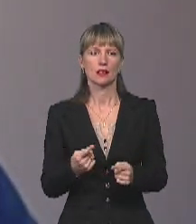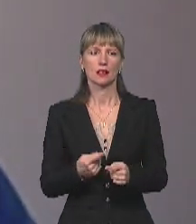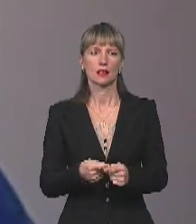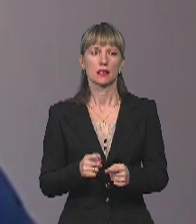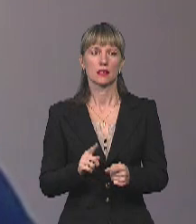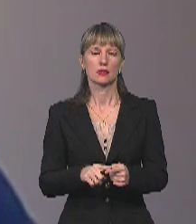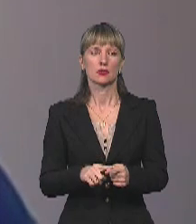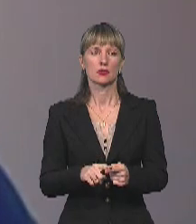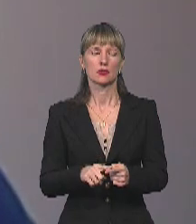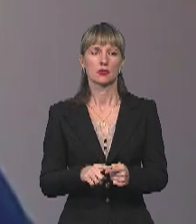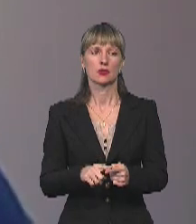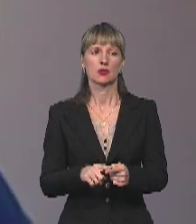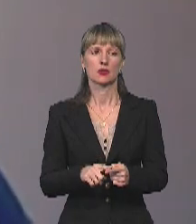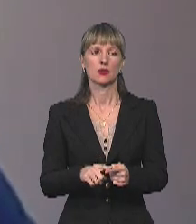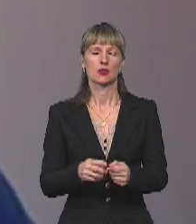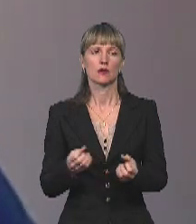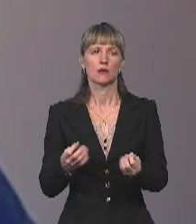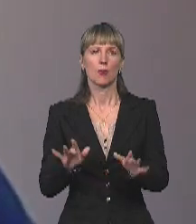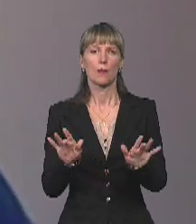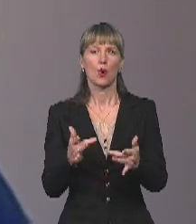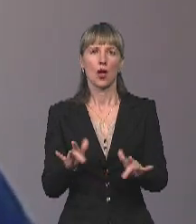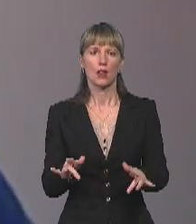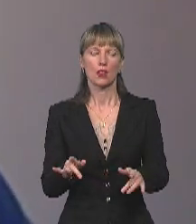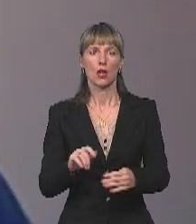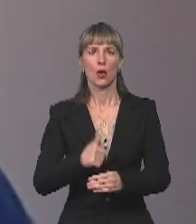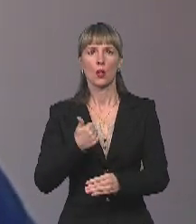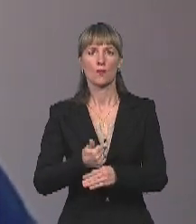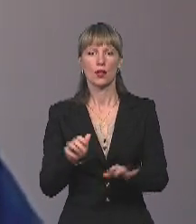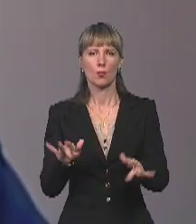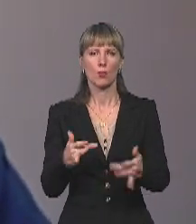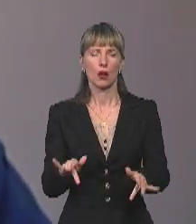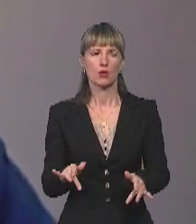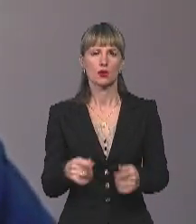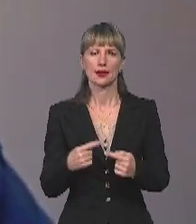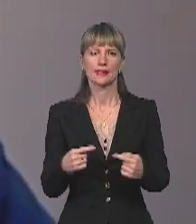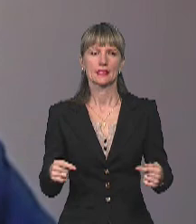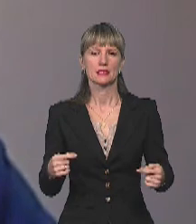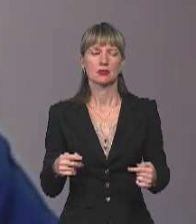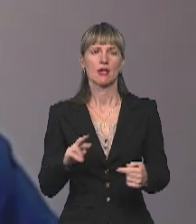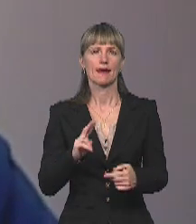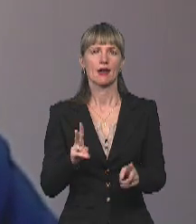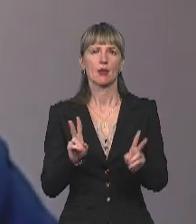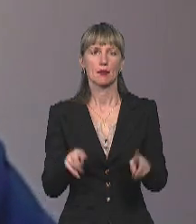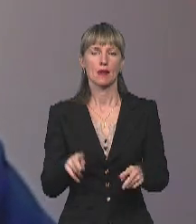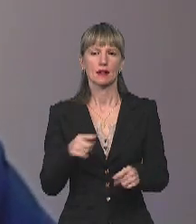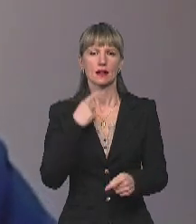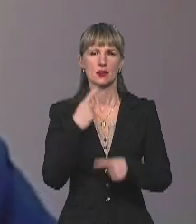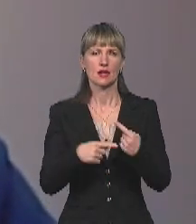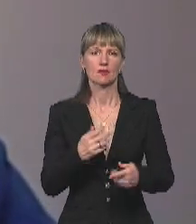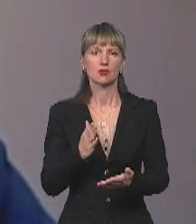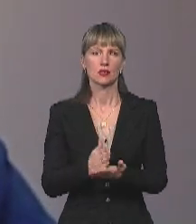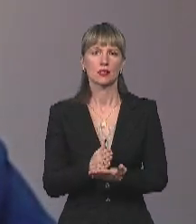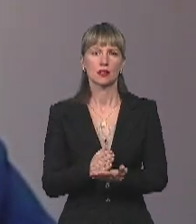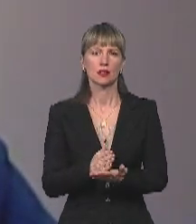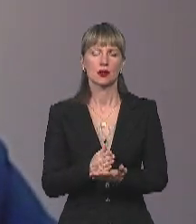Теж різні. Просто бухгалтер, там, головний бухгалтер. Там. Ну, там, як правило, завжди є